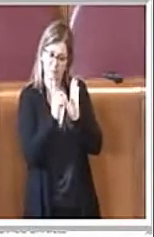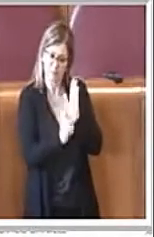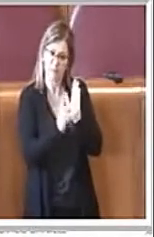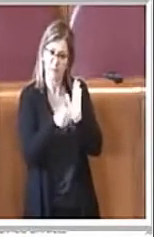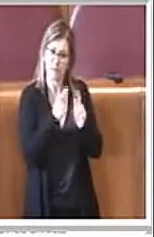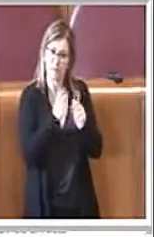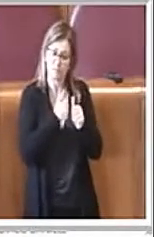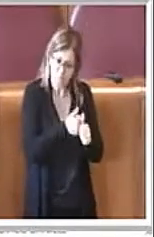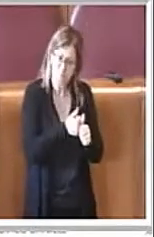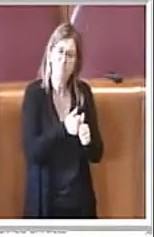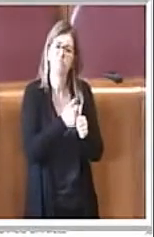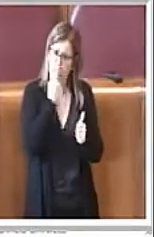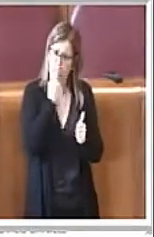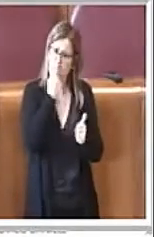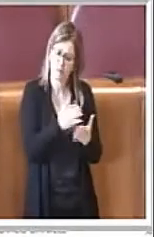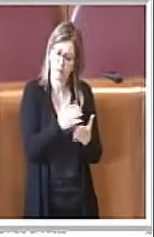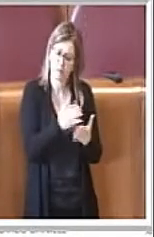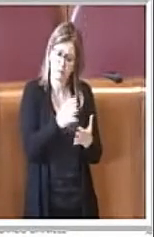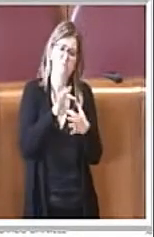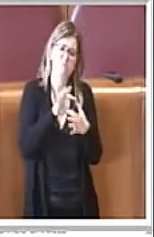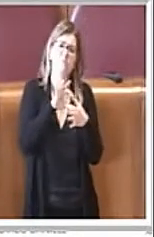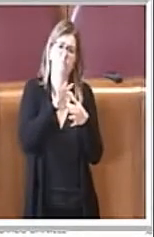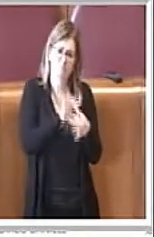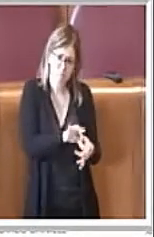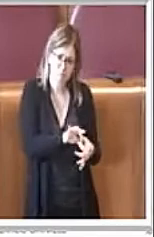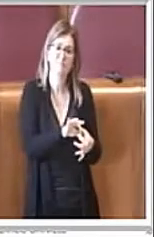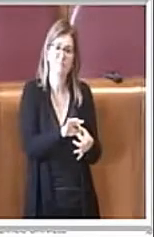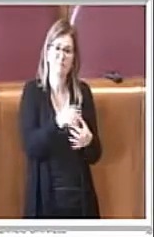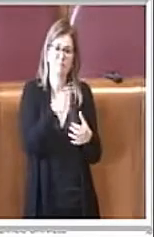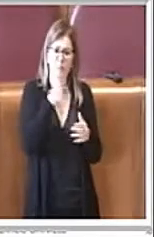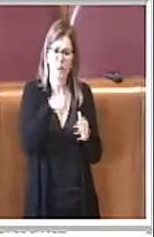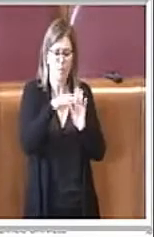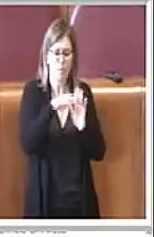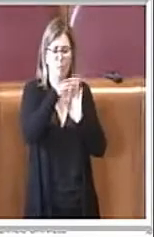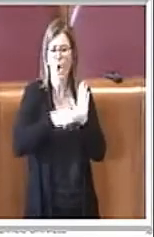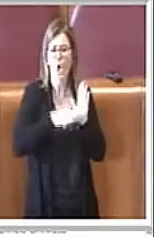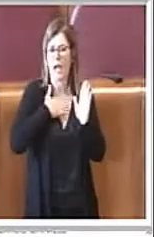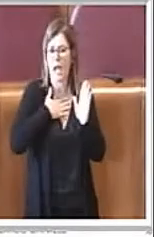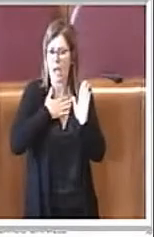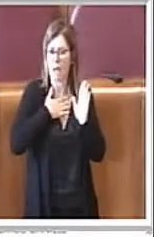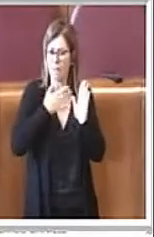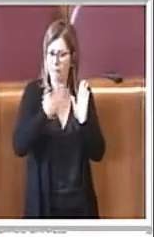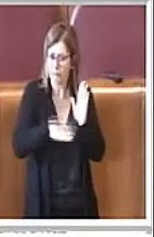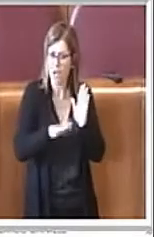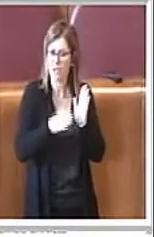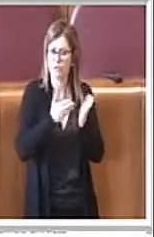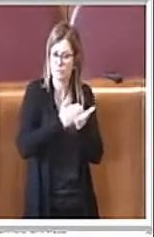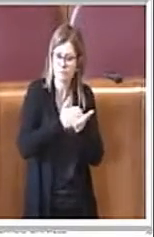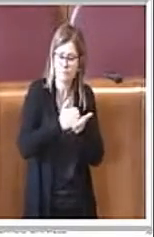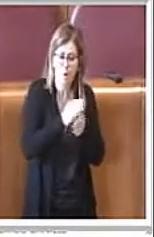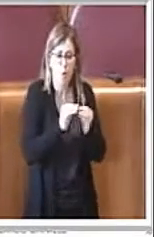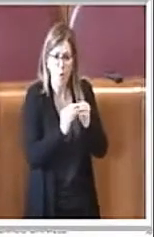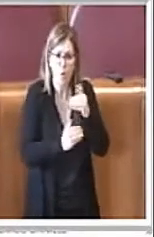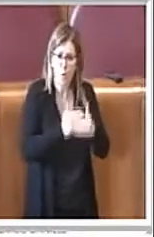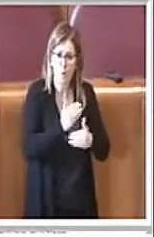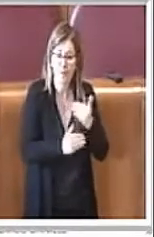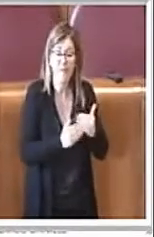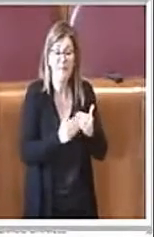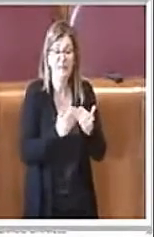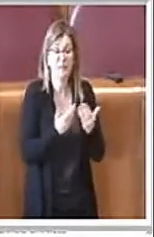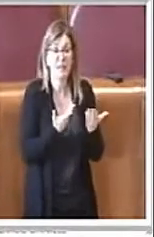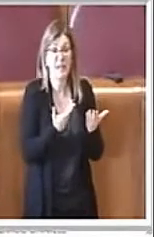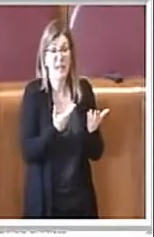conformi a quello che è le linee programmatiche, molte cose che potrebbero non essere ancora